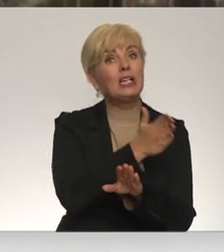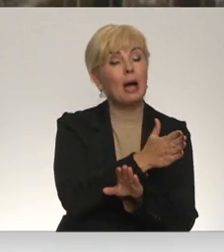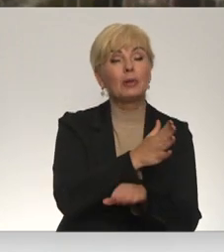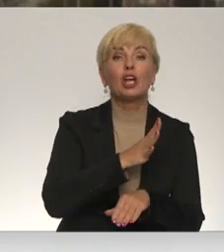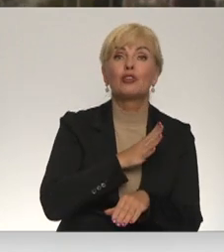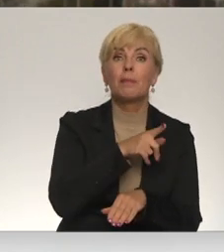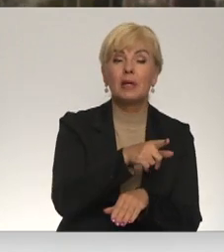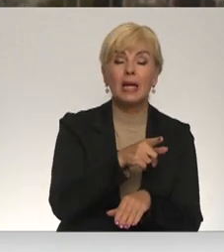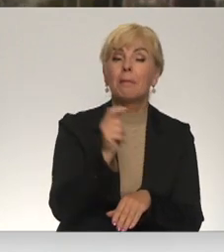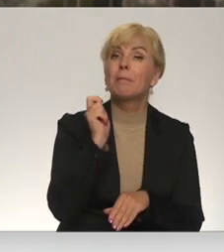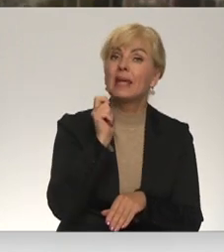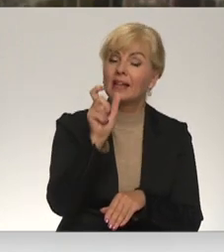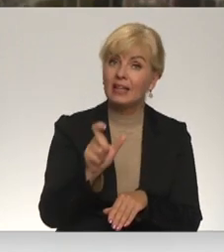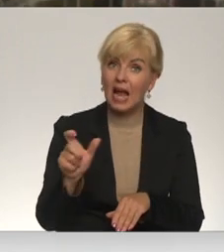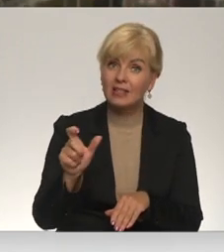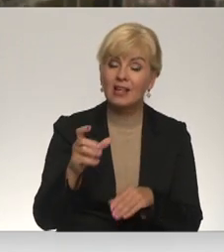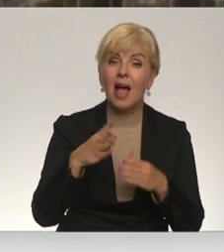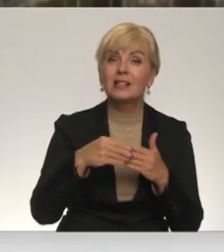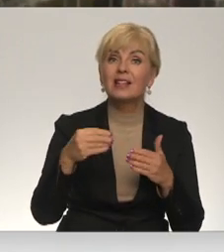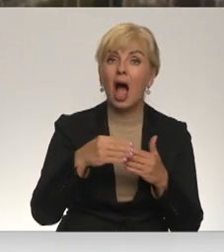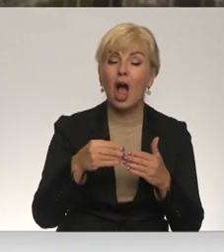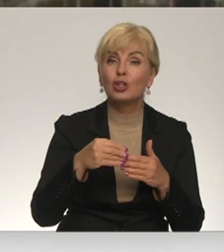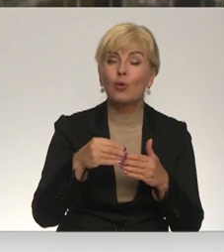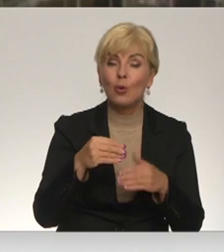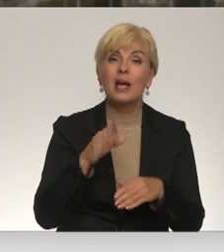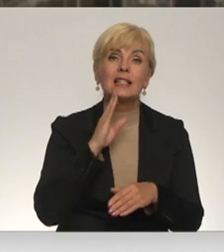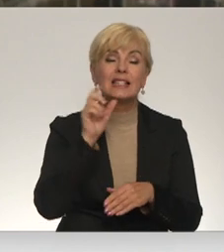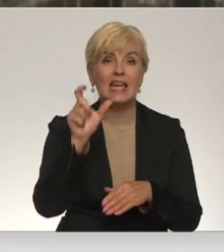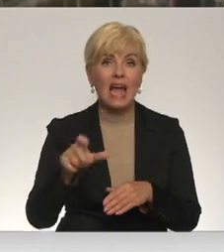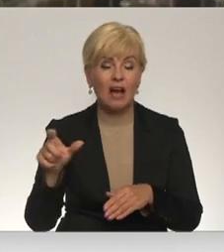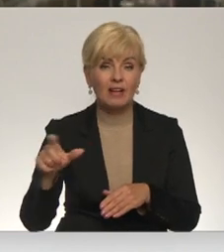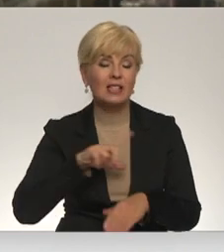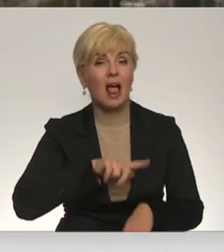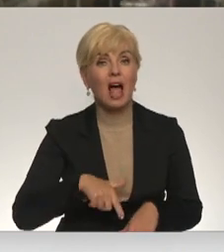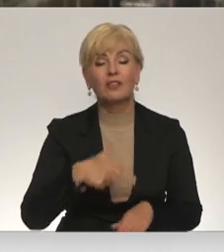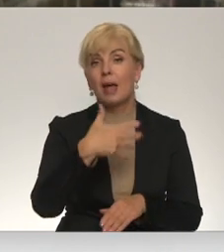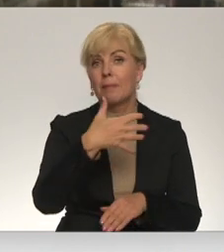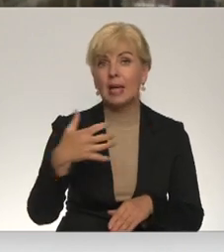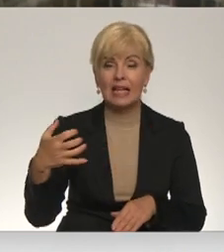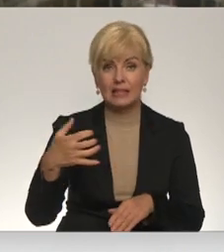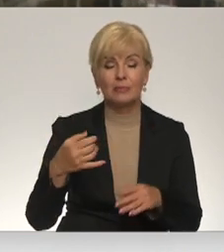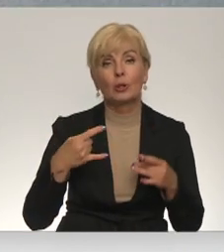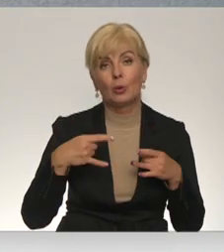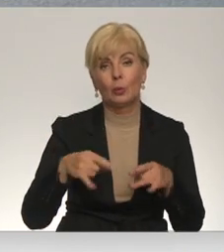piemēram, pirtnieces un zāļu sievas. Pat laban Latvijā ir aptuveni 500 vecmātes.